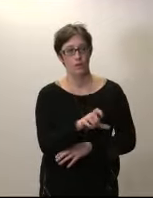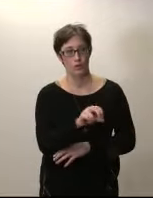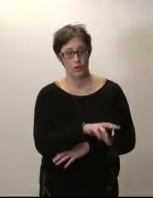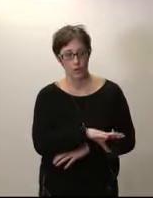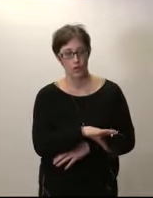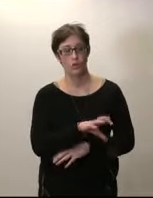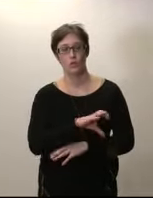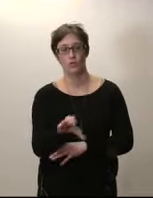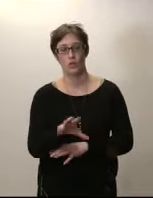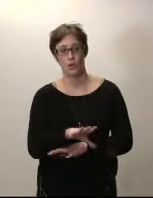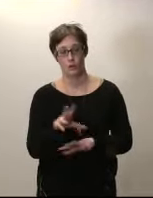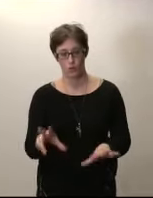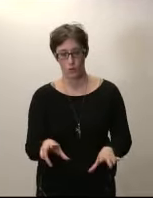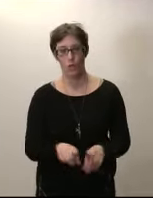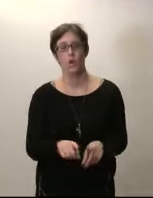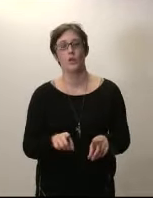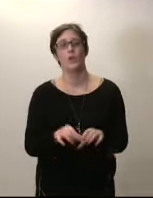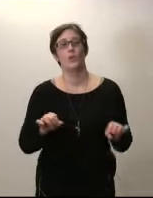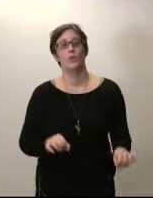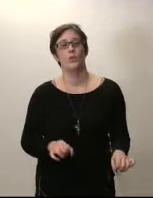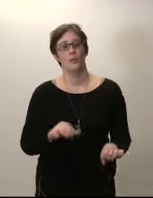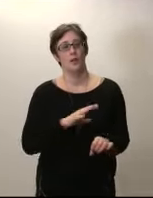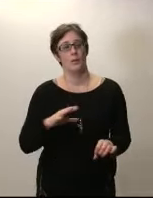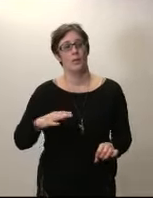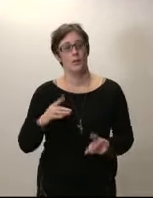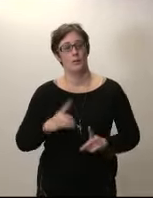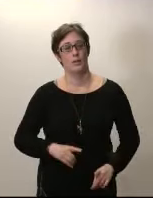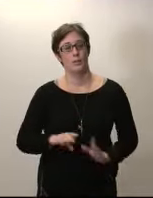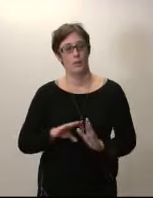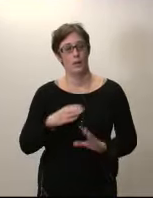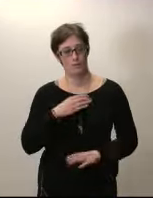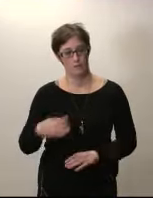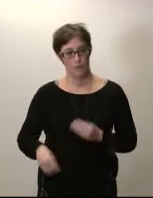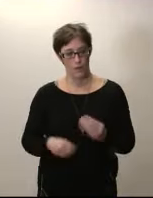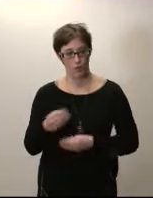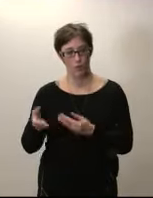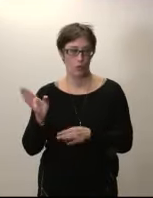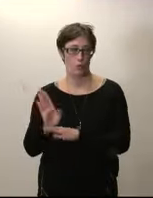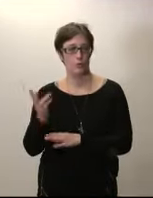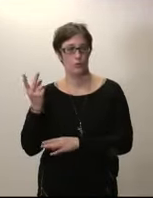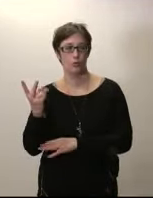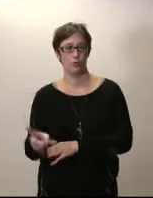autoriser Madame le député maire ou son représentant à prendre toutes les mesures nécessaires à la mise en œuvre de cette délibération.